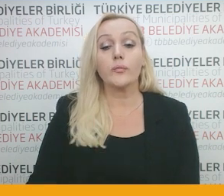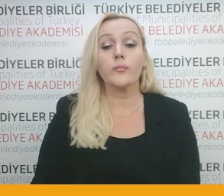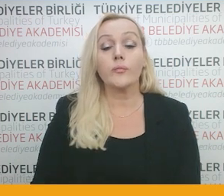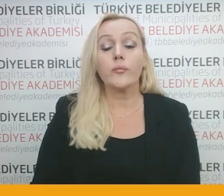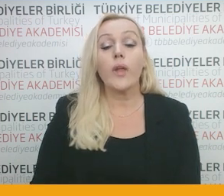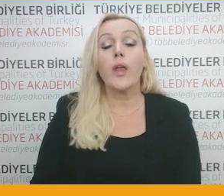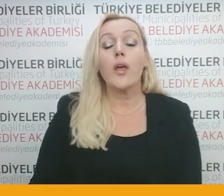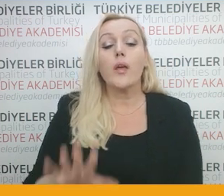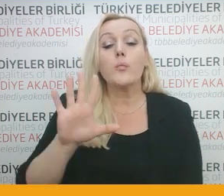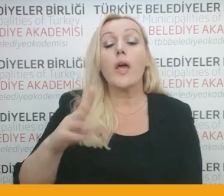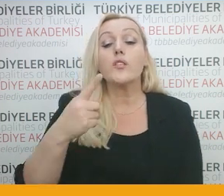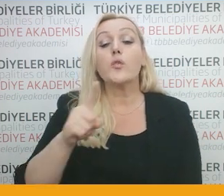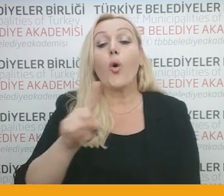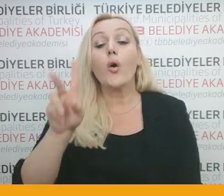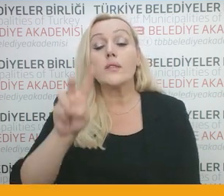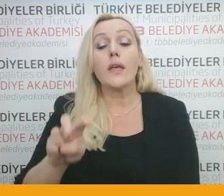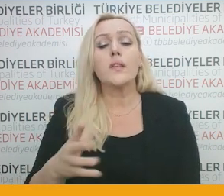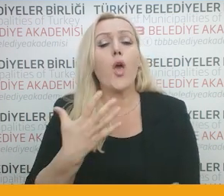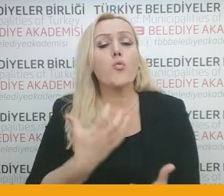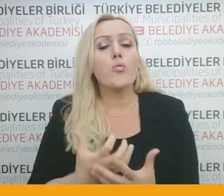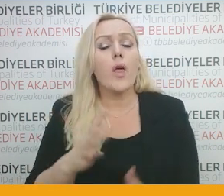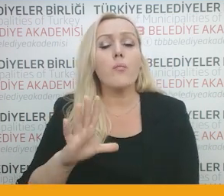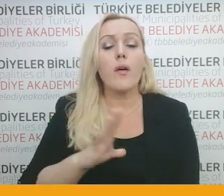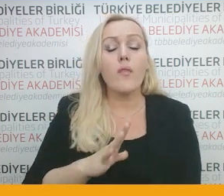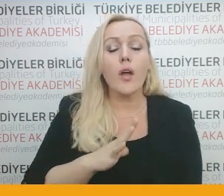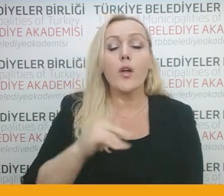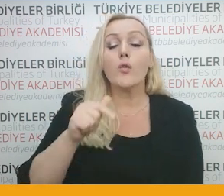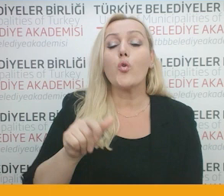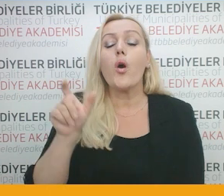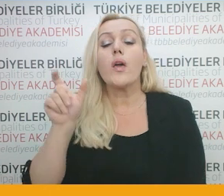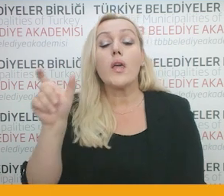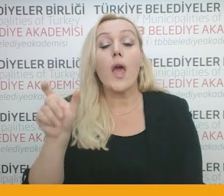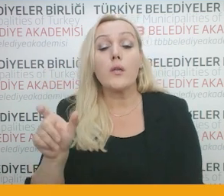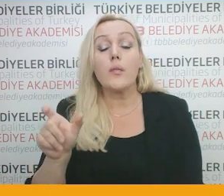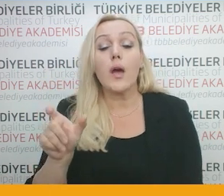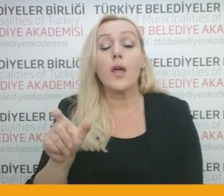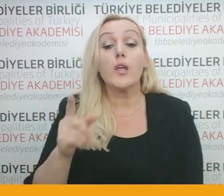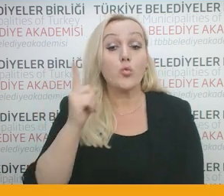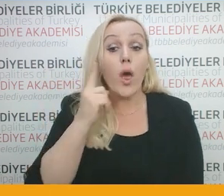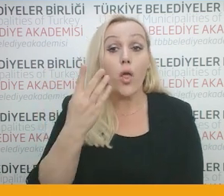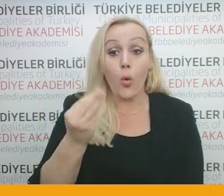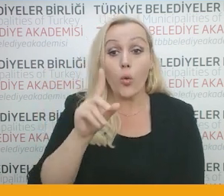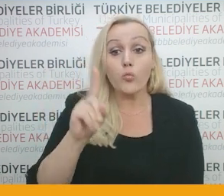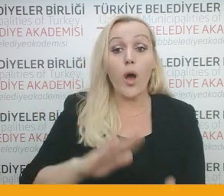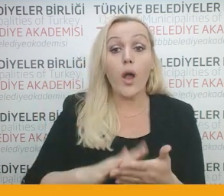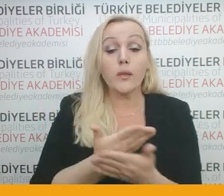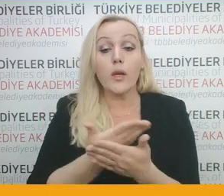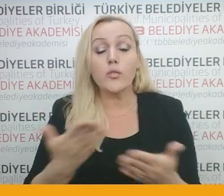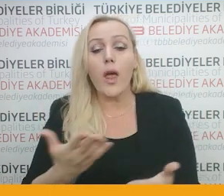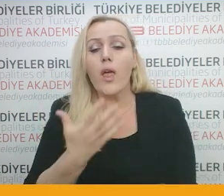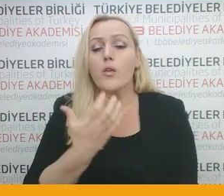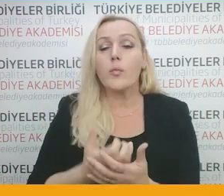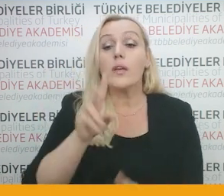Bir de 5018'de arkadaşlar yüklenme kavramı var. Daha önce yüklenme kavramını duyan oldu mu arkadaşlar? Yüklenme